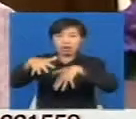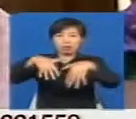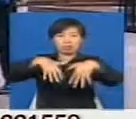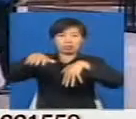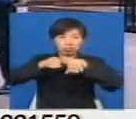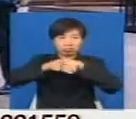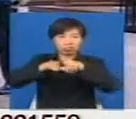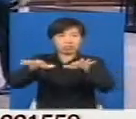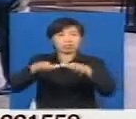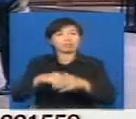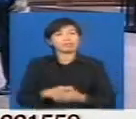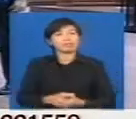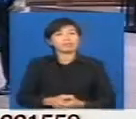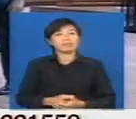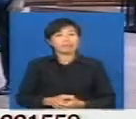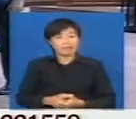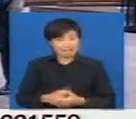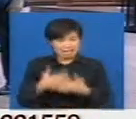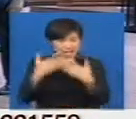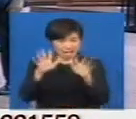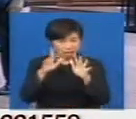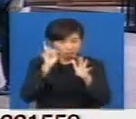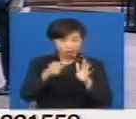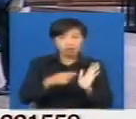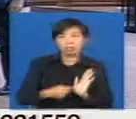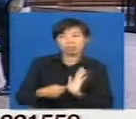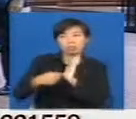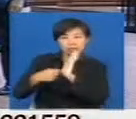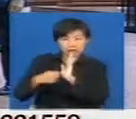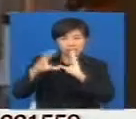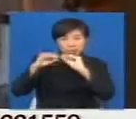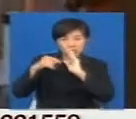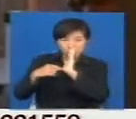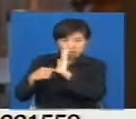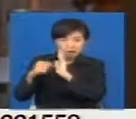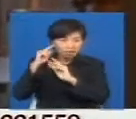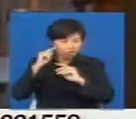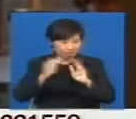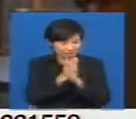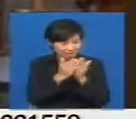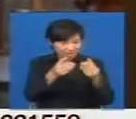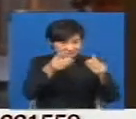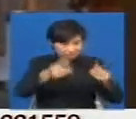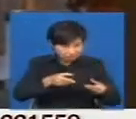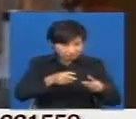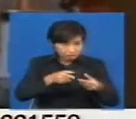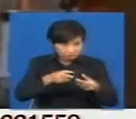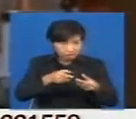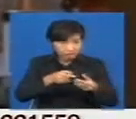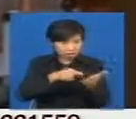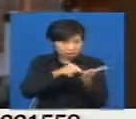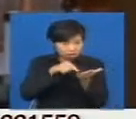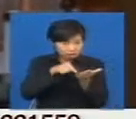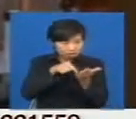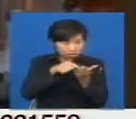ะส่วนหนึ่งเอามาแสดงที่นี่ว่าที่เขาเสนอเนี่ยรูปร่างหน้าตาเป็นยังไงนอกจากในหนังสือแล้วเนี่ยสามารถเห็นได้สัมผัสได้ เพรา